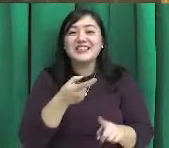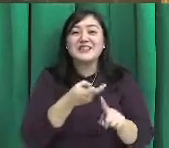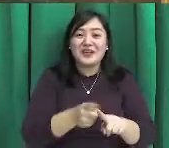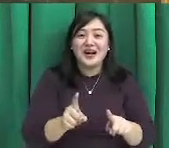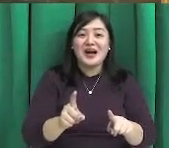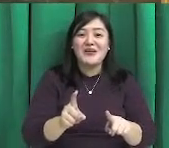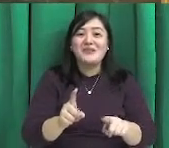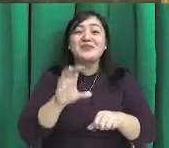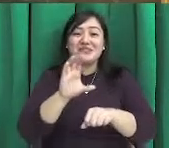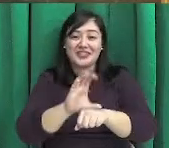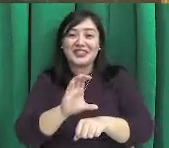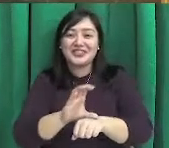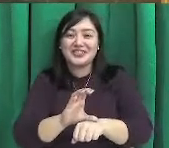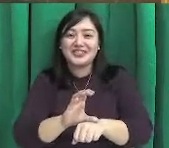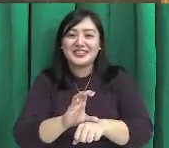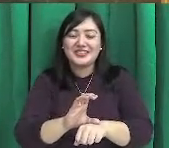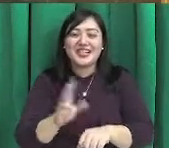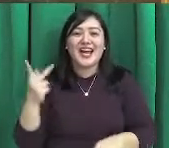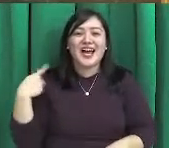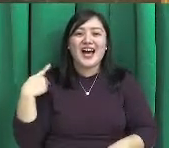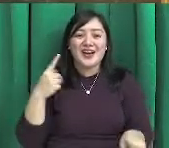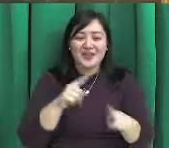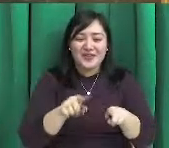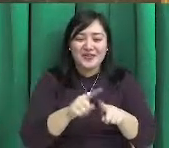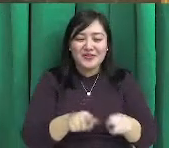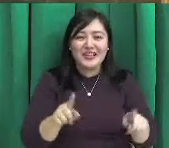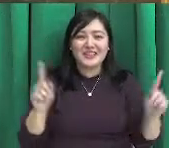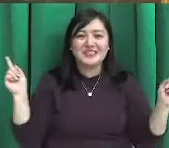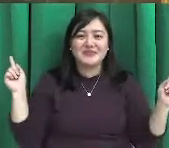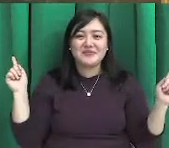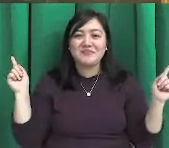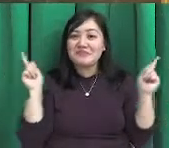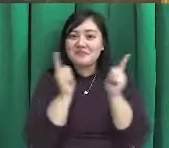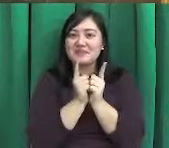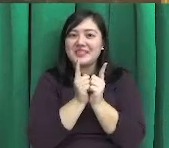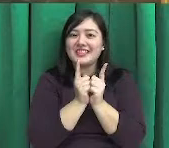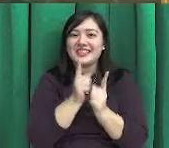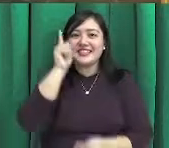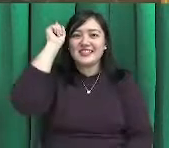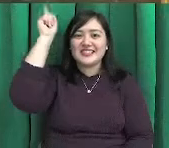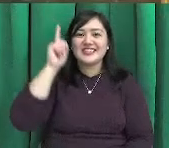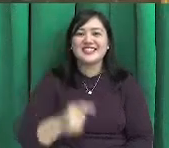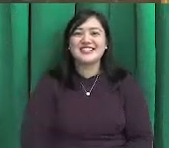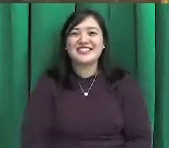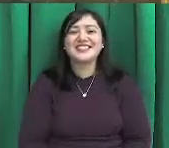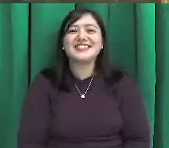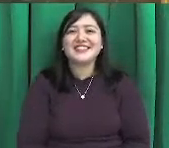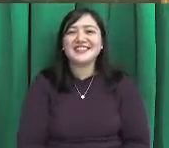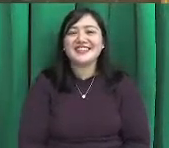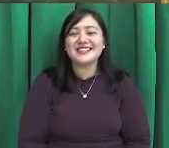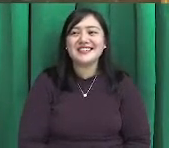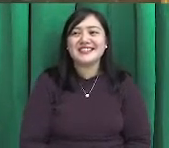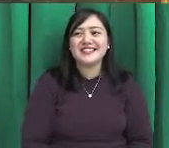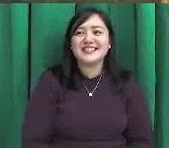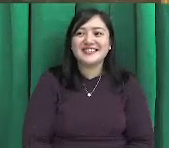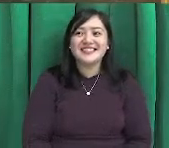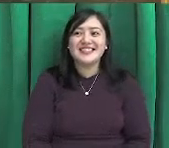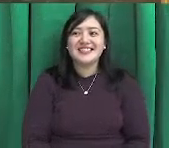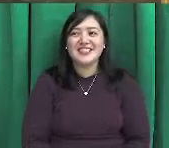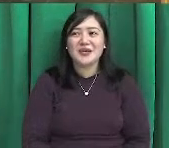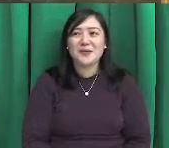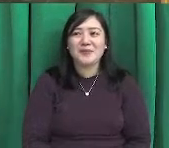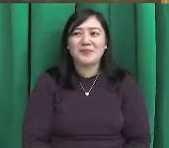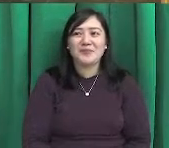Kung ang pagkakilala ko sa iyo ngayon ay ganun yung pagkakilala ko sa iyo noon. Yeah. Tapos ka na. Yeah. Kung maibabalik ko